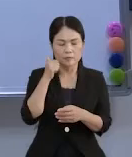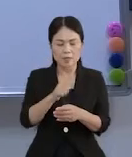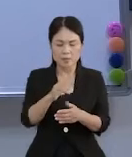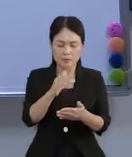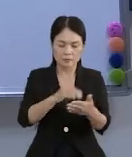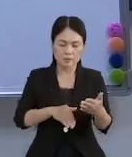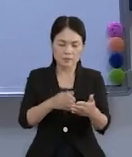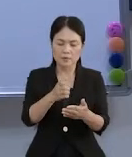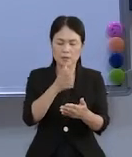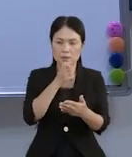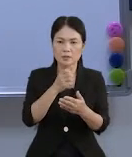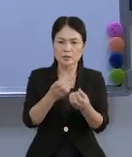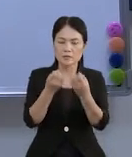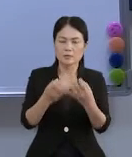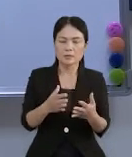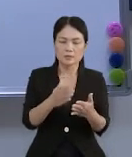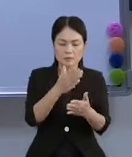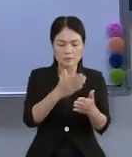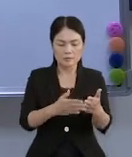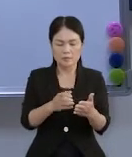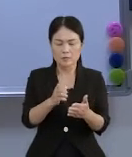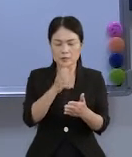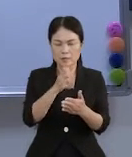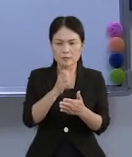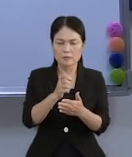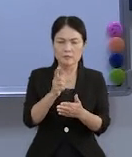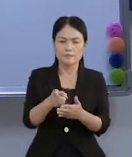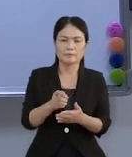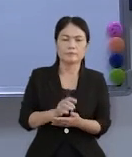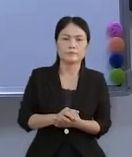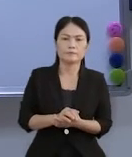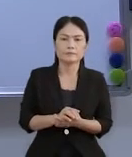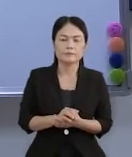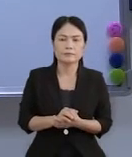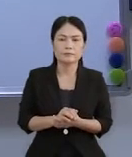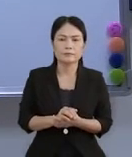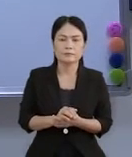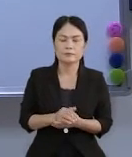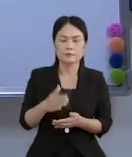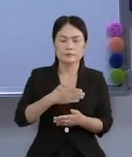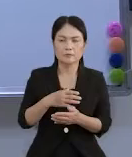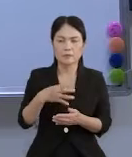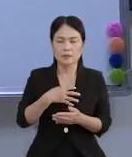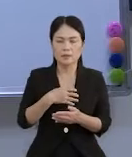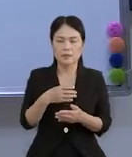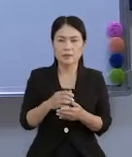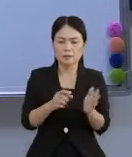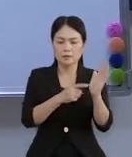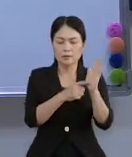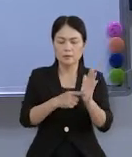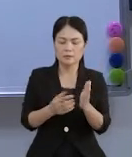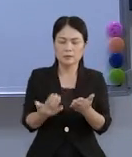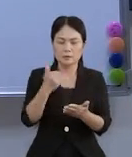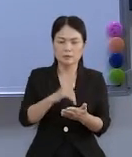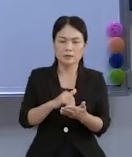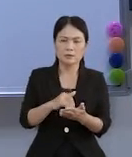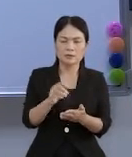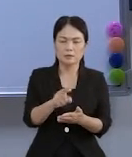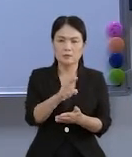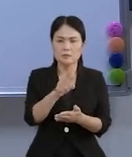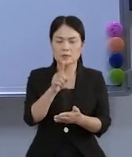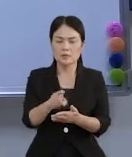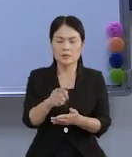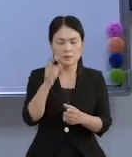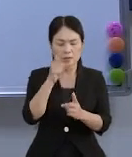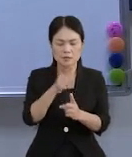nâng xo nôm bồn màn thiện nây nôm nụ. Chà, chắc nhạc rút của trong bằng hai lần vinh đá thá.